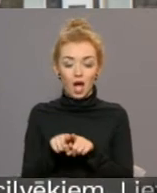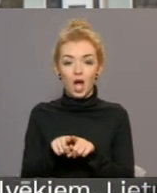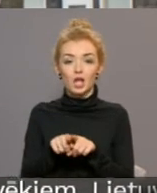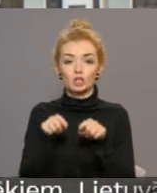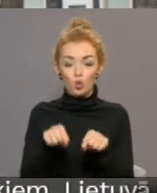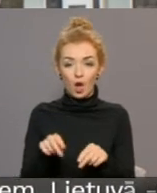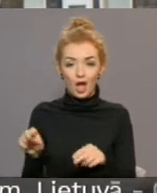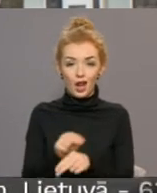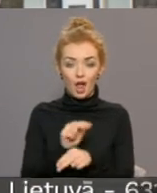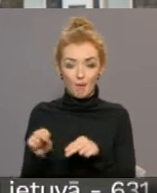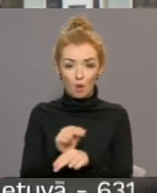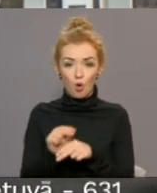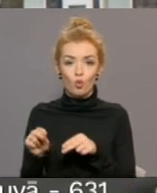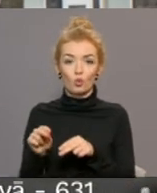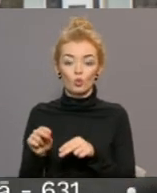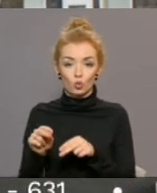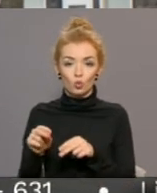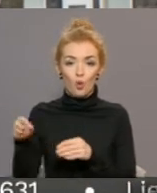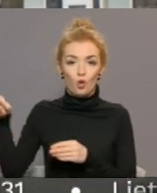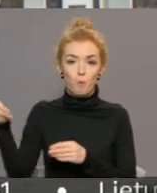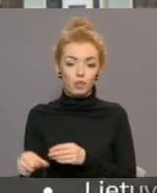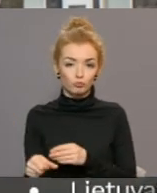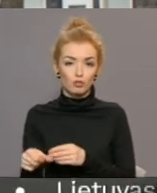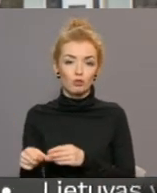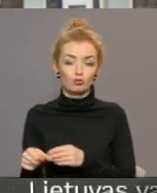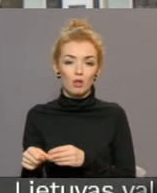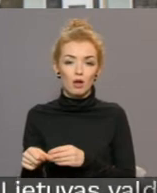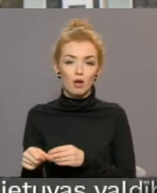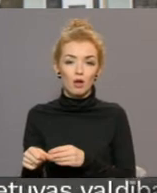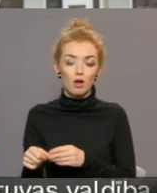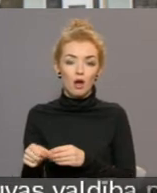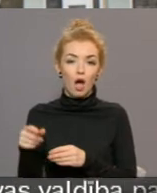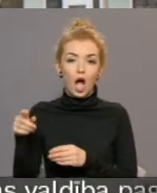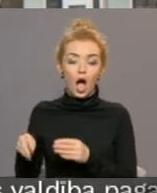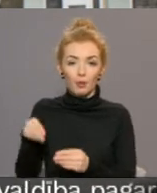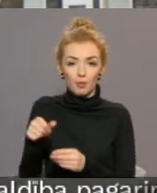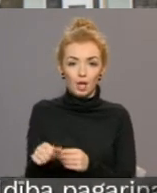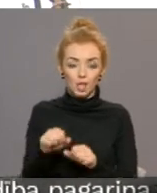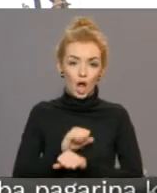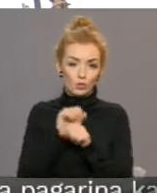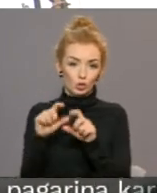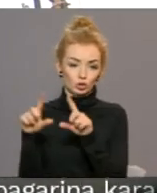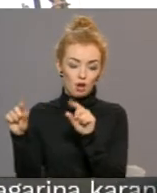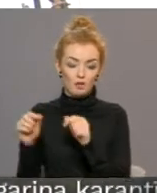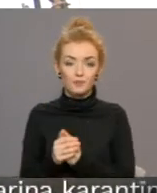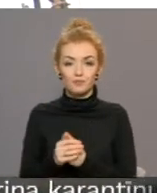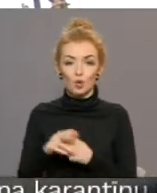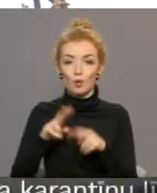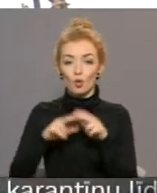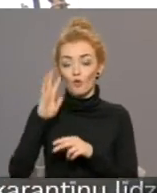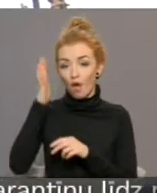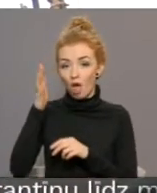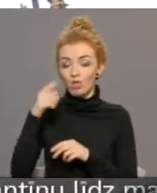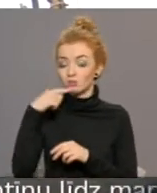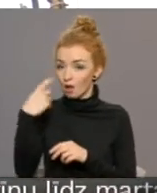te remontu kompensēšanu apmaksās šis te apdrošinātājs. Būvvaldē norāda, ka